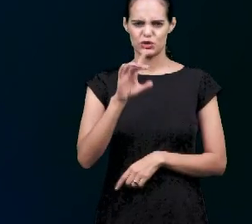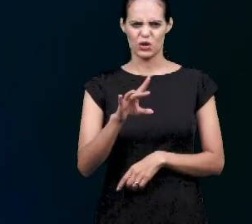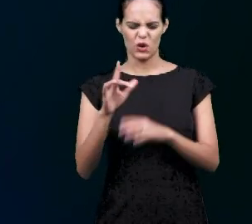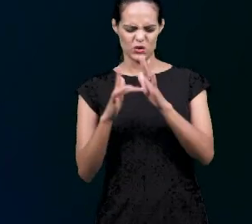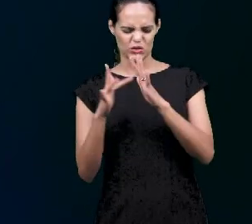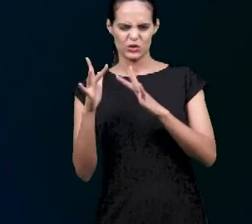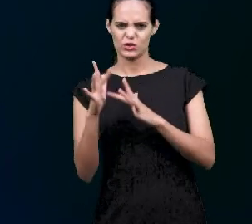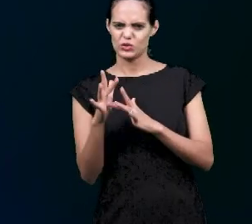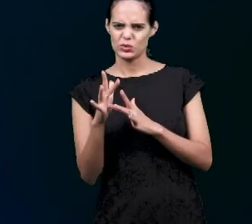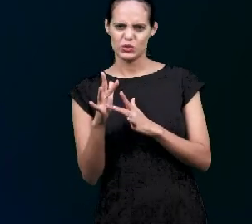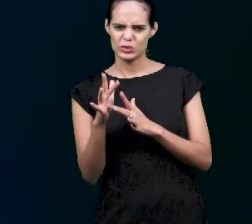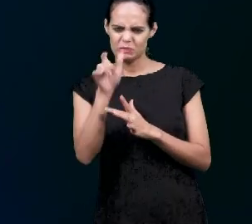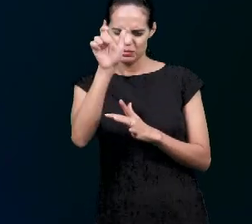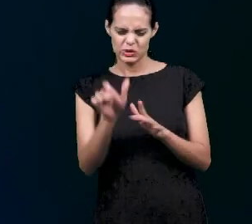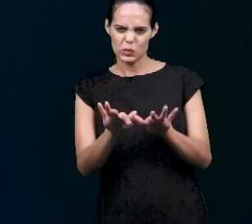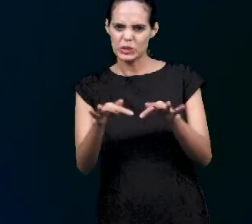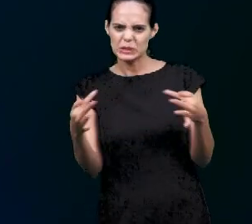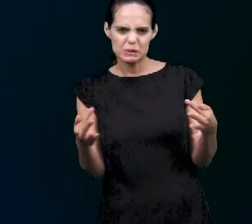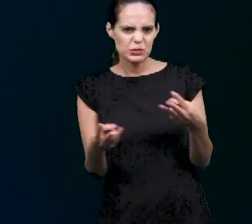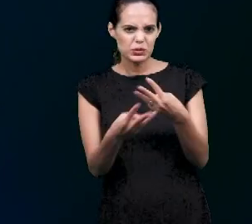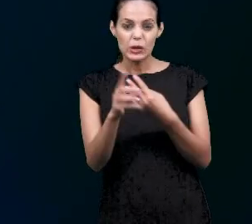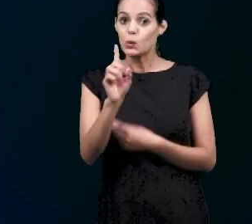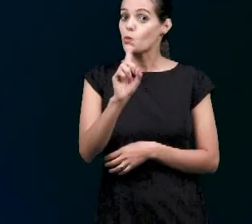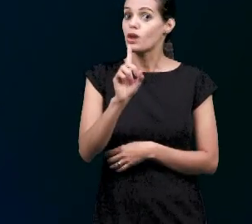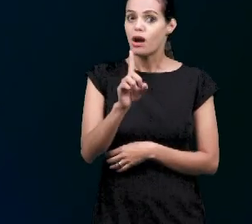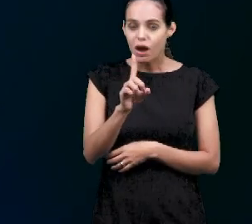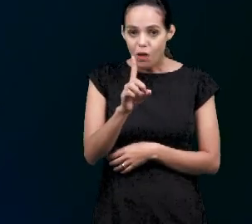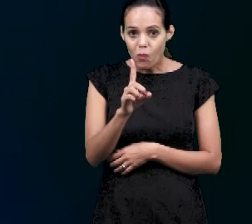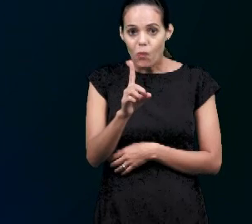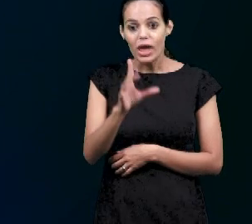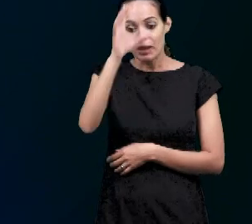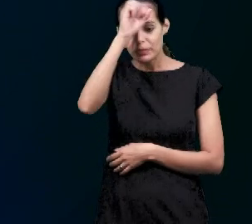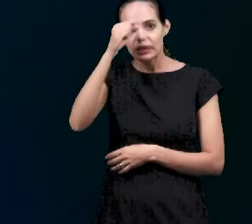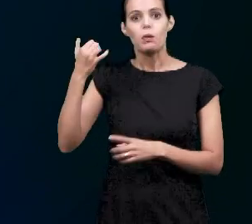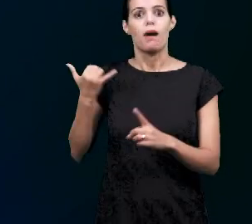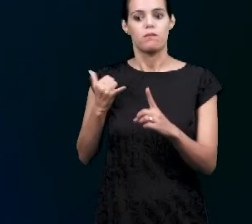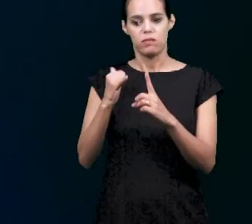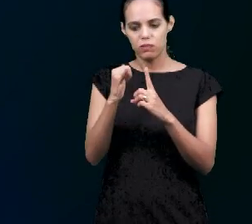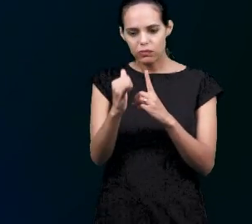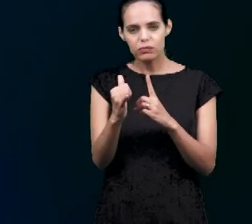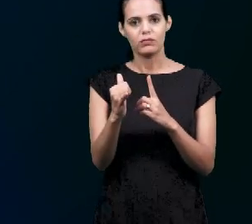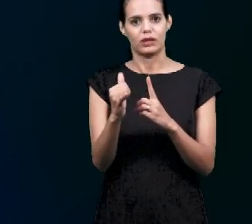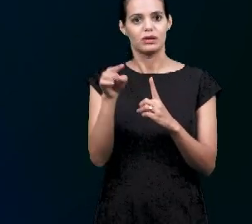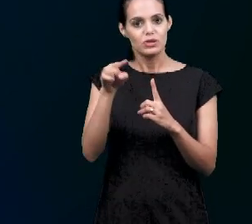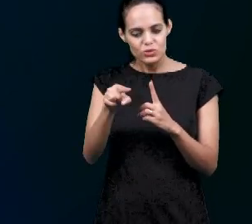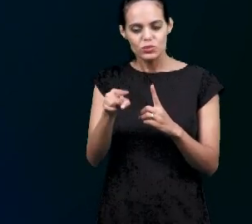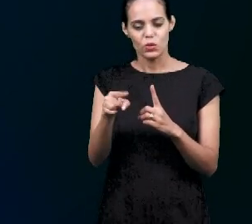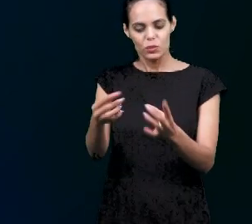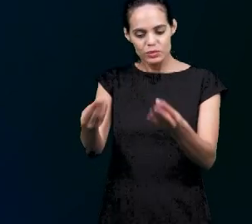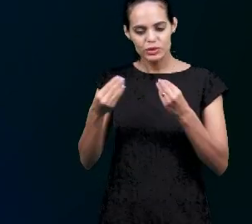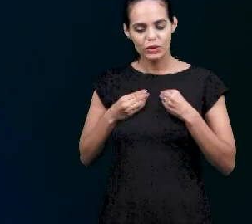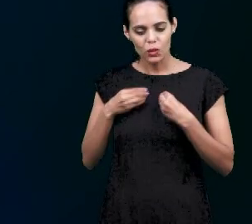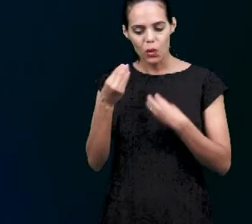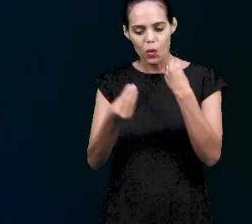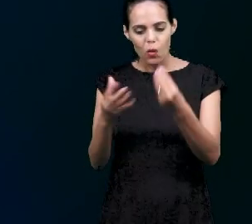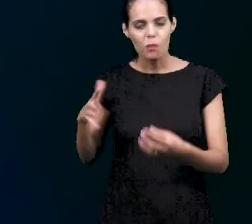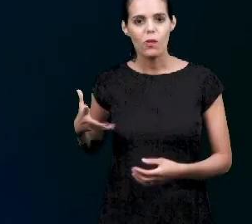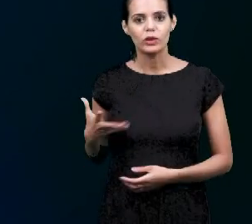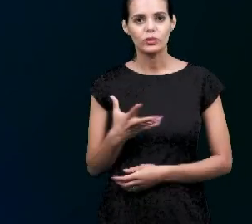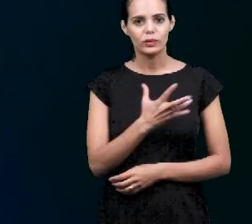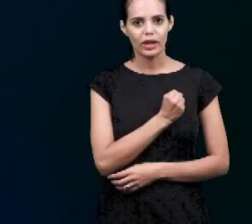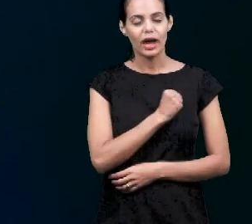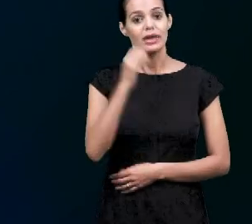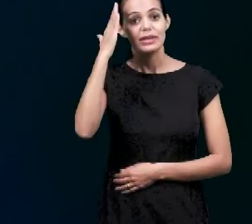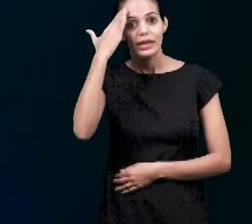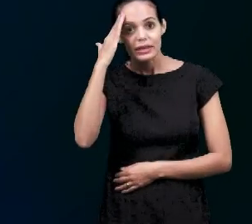en 1 Corinthiens 14, 25 dit « Le secret de son cœur sera manifesté. Et ainsi, en se lançant sur ton